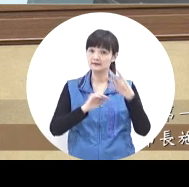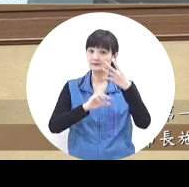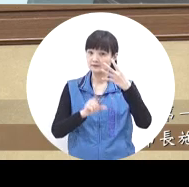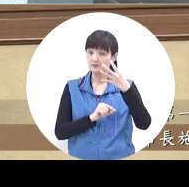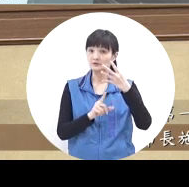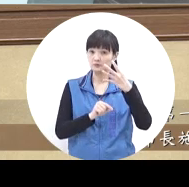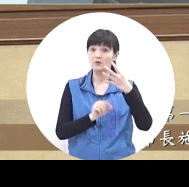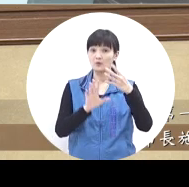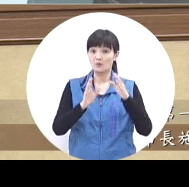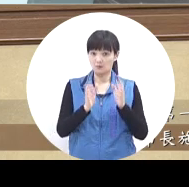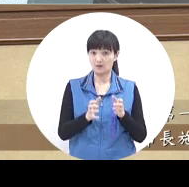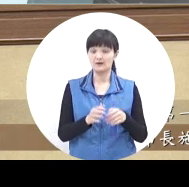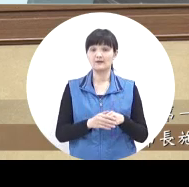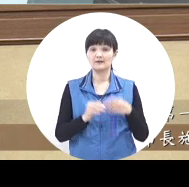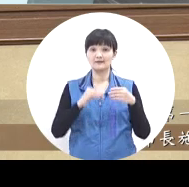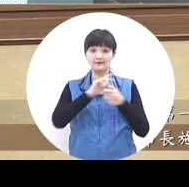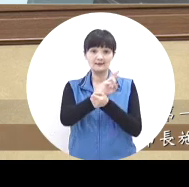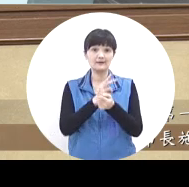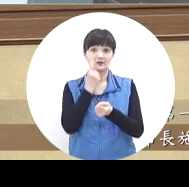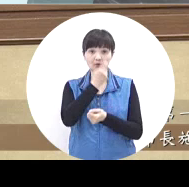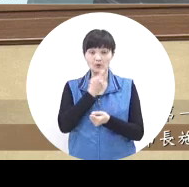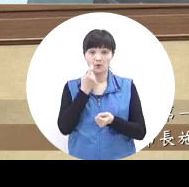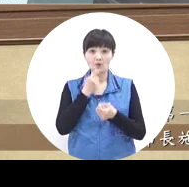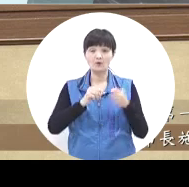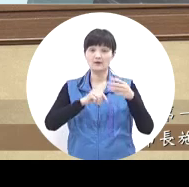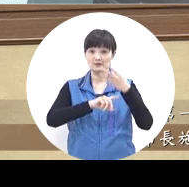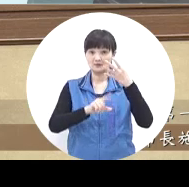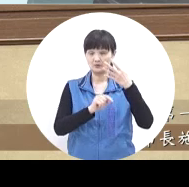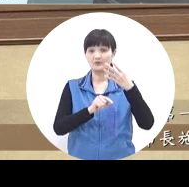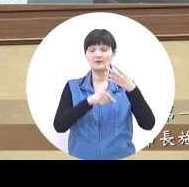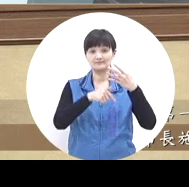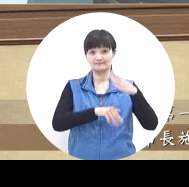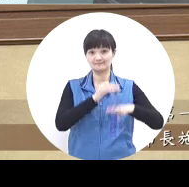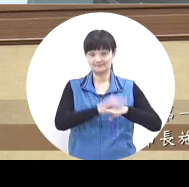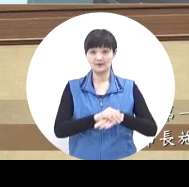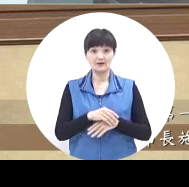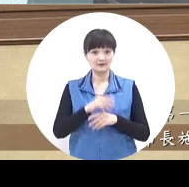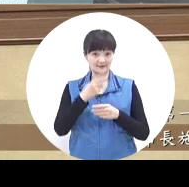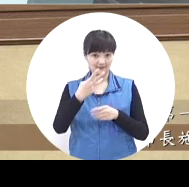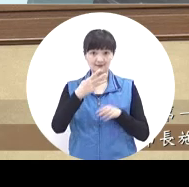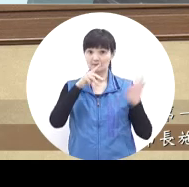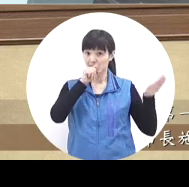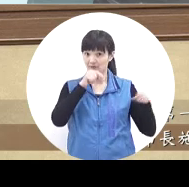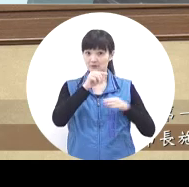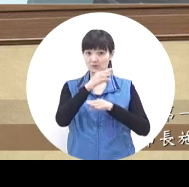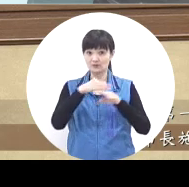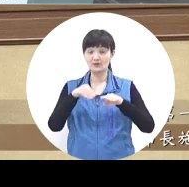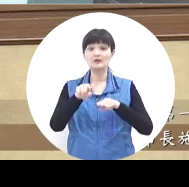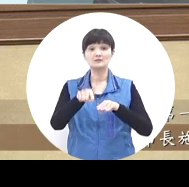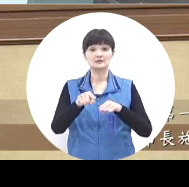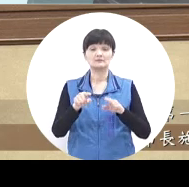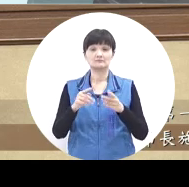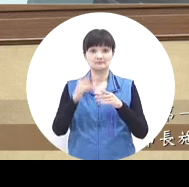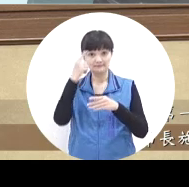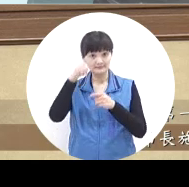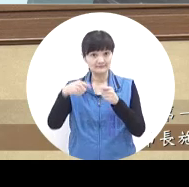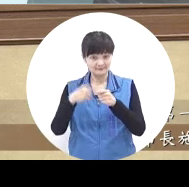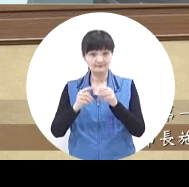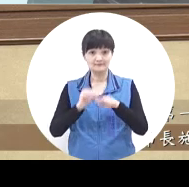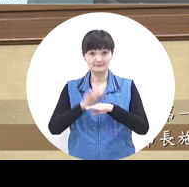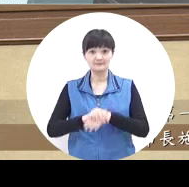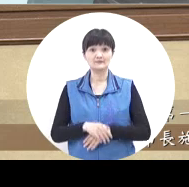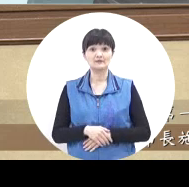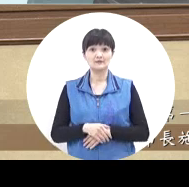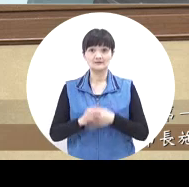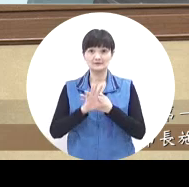转运站今年下半年完工，三鹰转运站明年完工。 A3 已经报内政部在审议